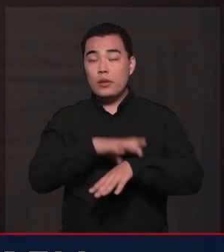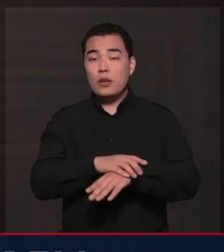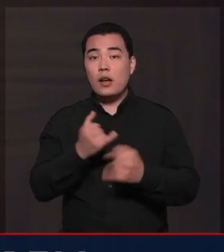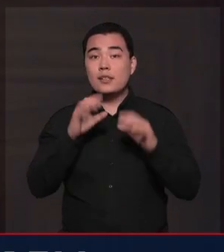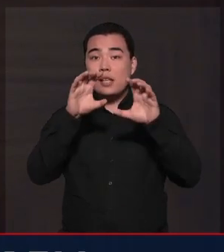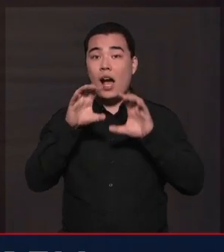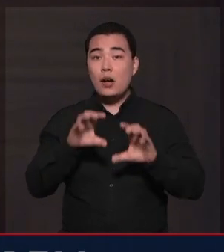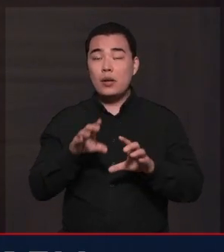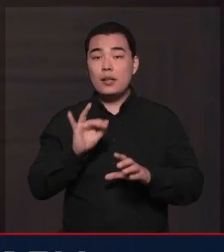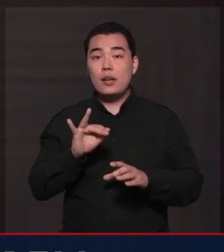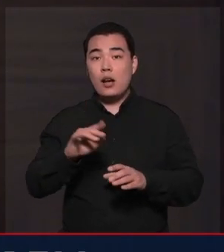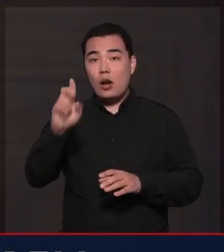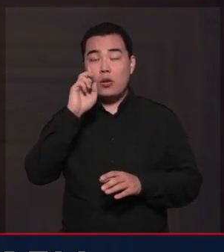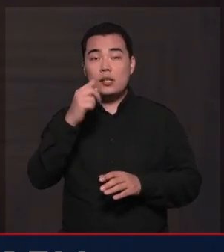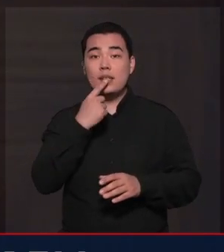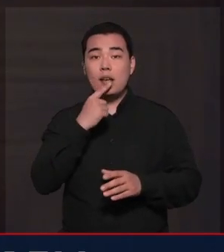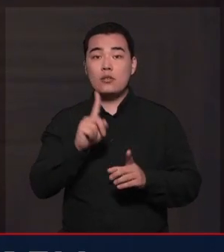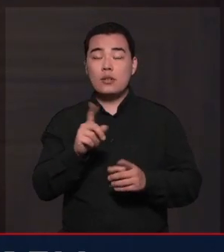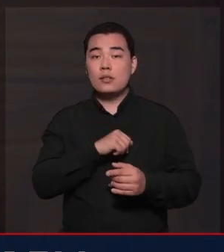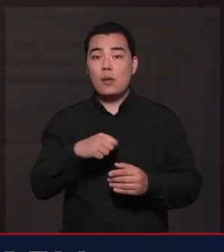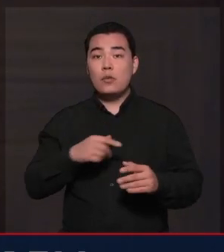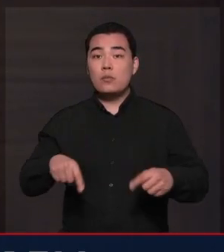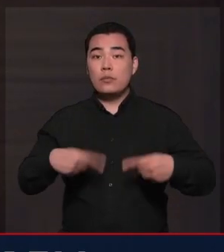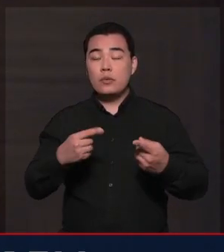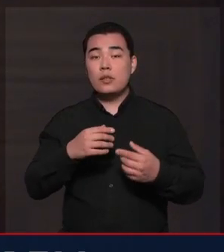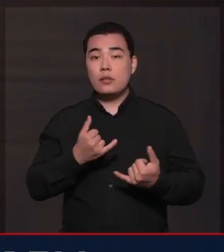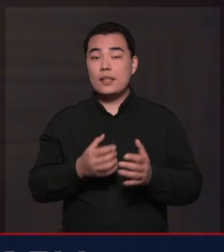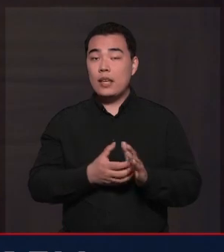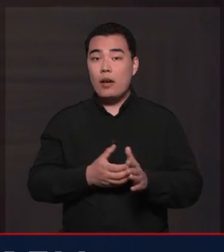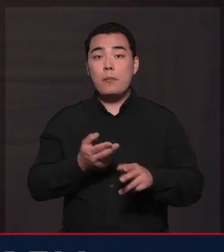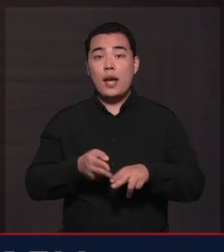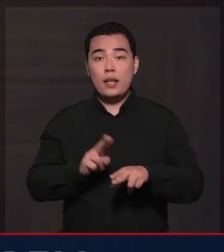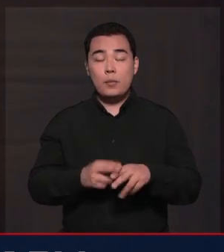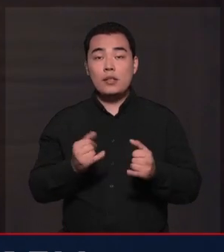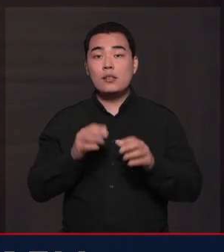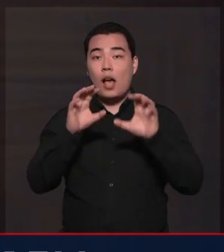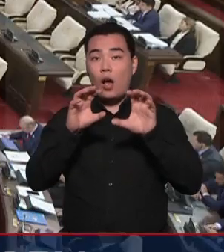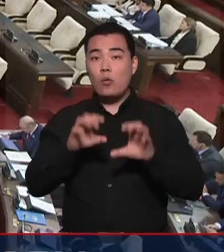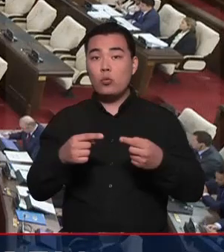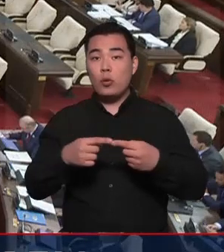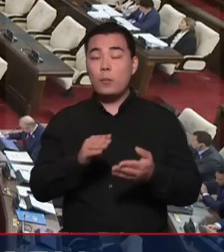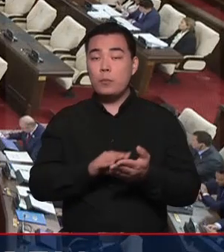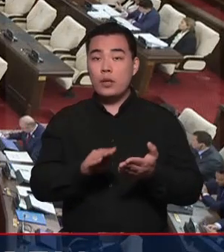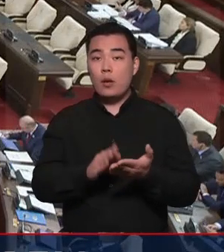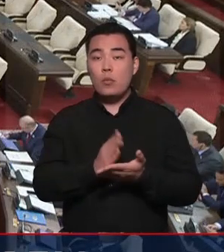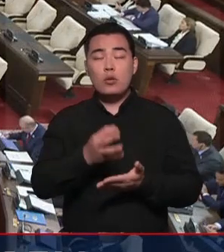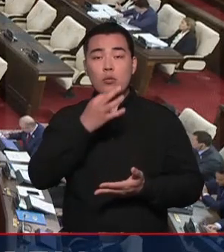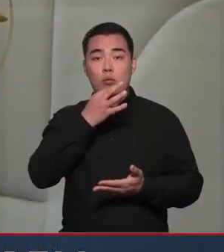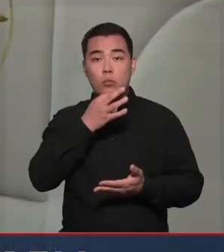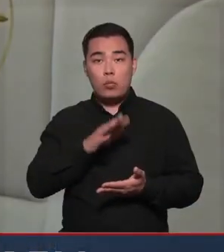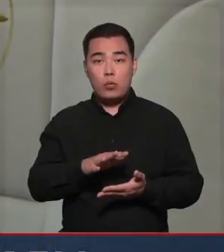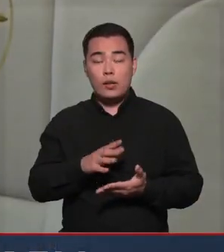конституциядан басқа жерде мемлекеттік тілдің мәртебесін көтергіміз келмейді біз. Сондықтан заңда нақты жазылу керек. Кез